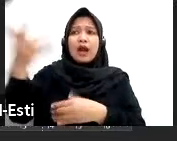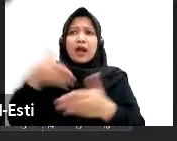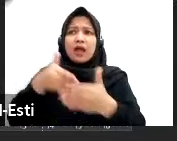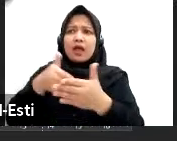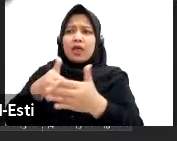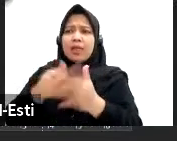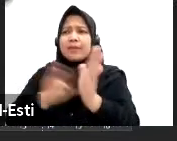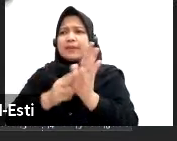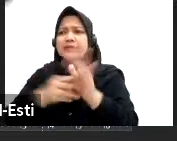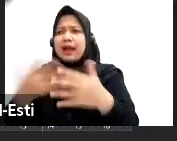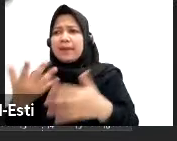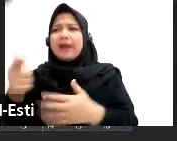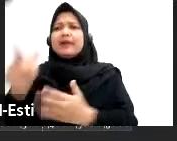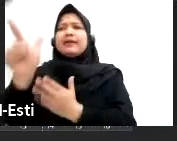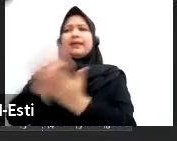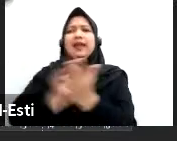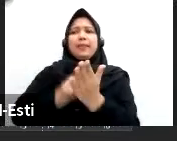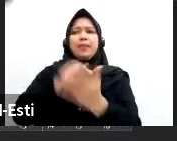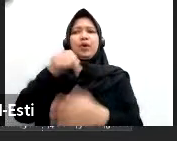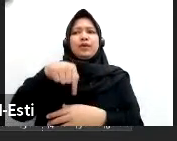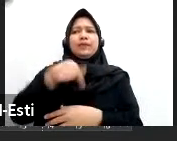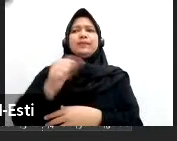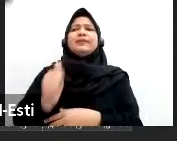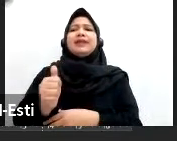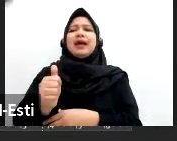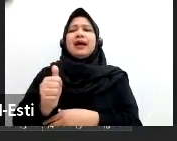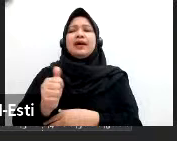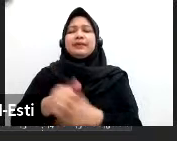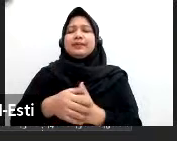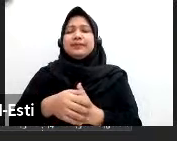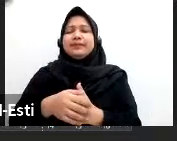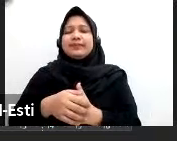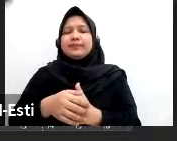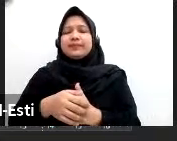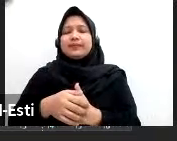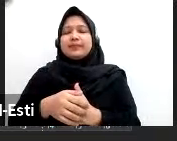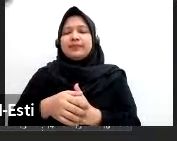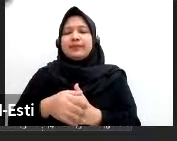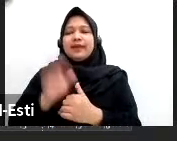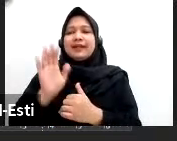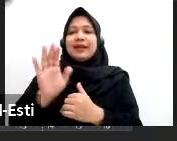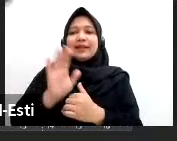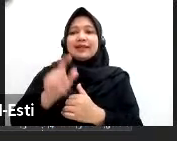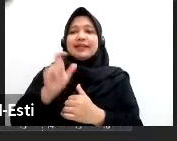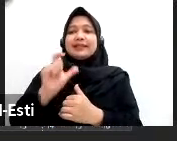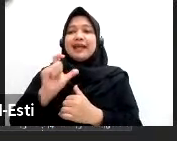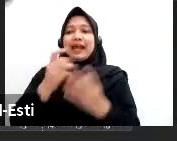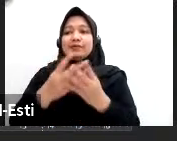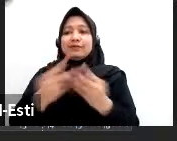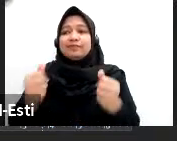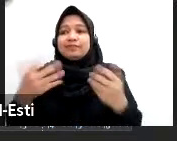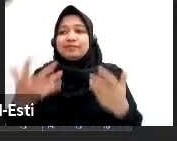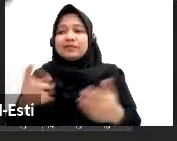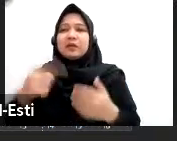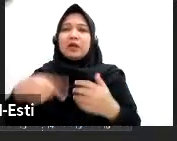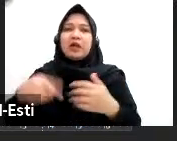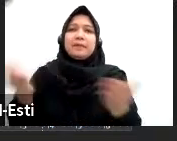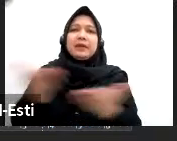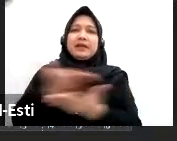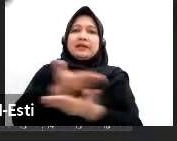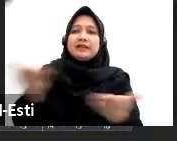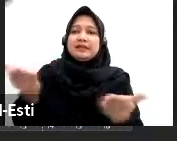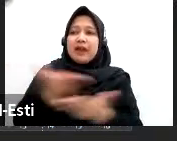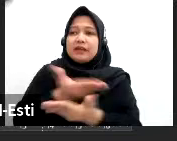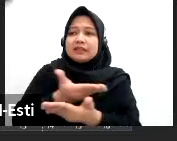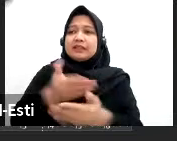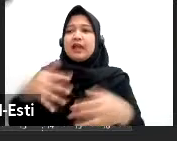pengaduan tersebut nanti itu bisa diselesaikan melalui mediasi atau vrifikasi kepada pelaku usaha